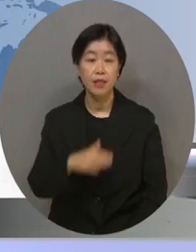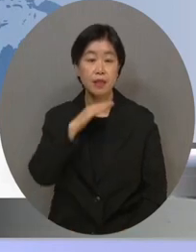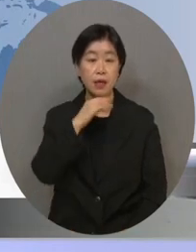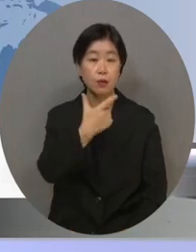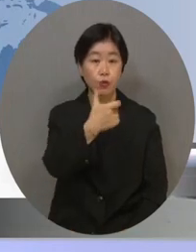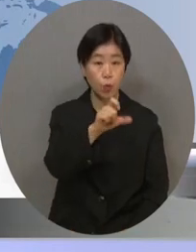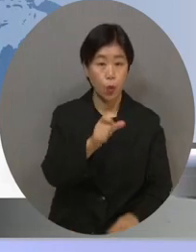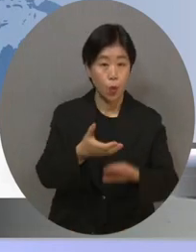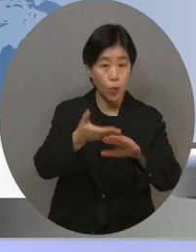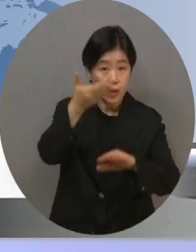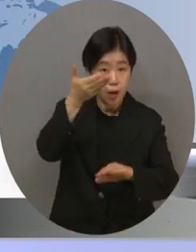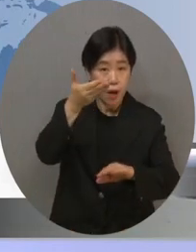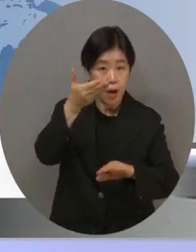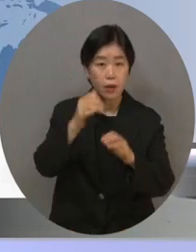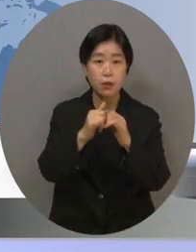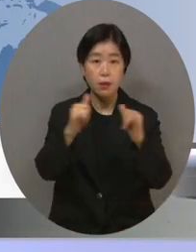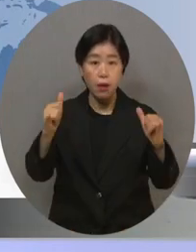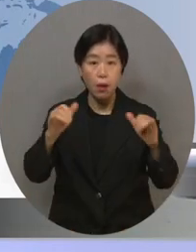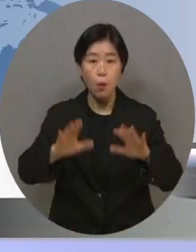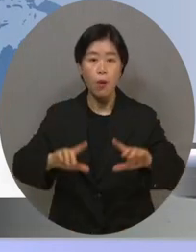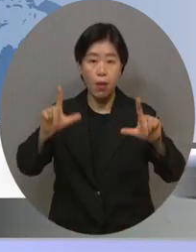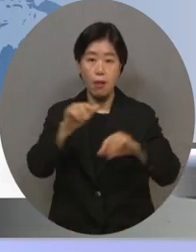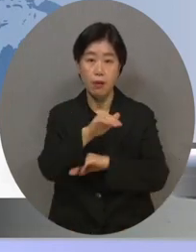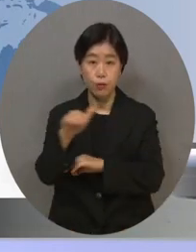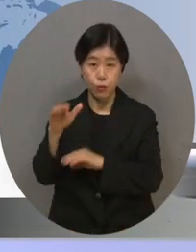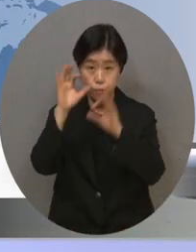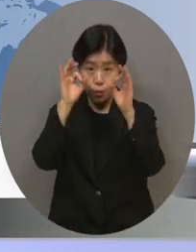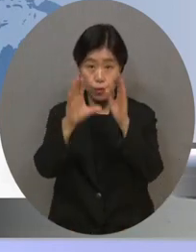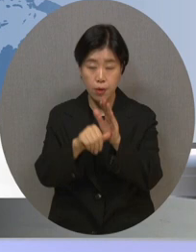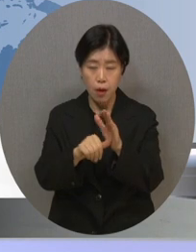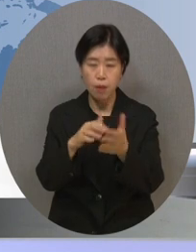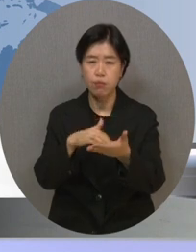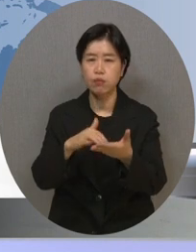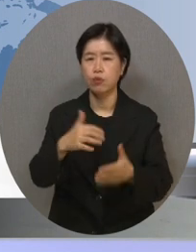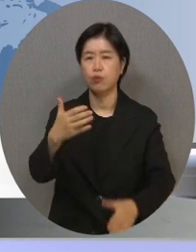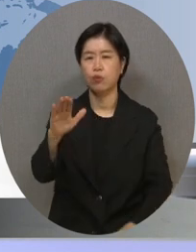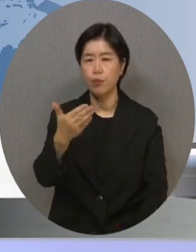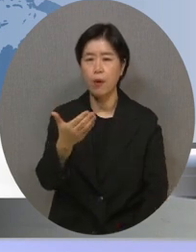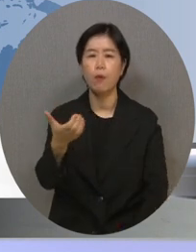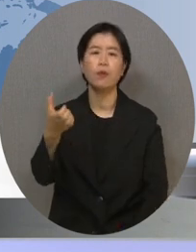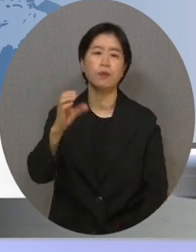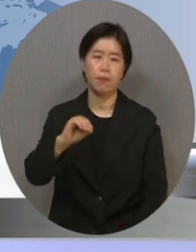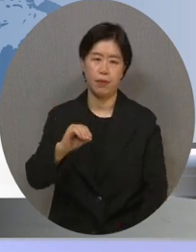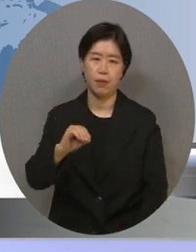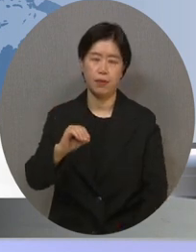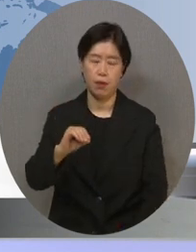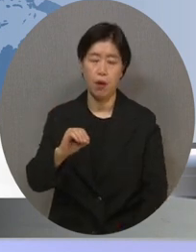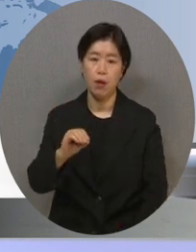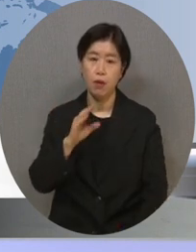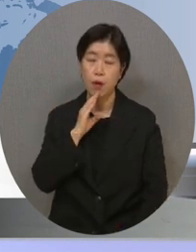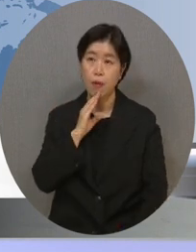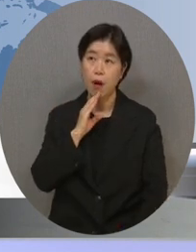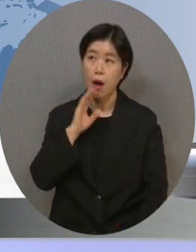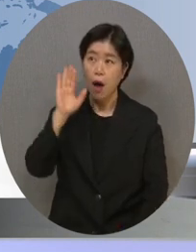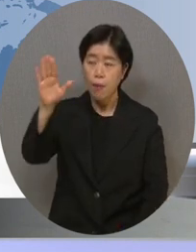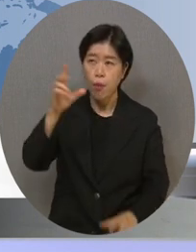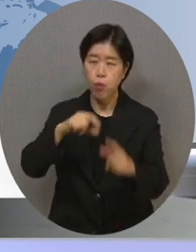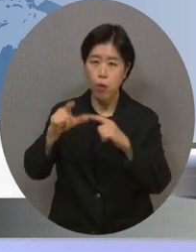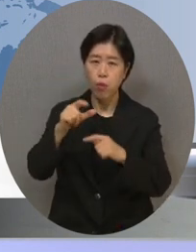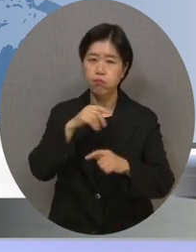65세 이상 고령 인구가 올해 기준 950만 명을 기록하며 이제 초고령 사회를 눈앞에 두고